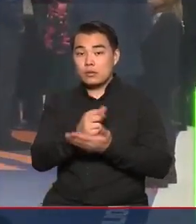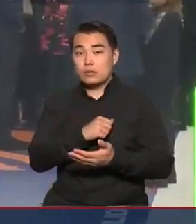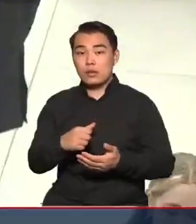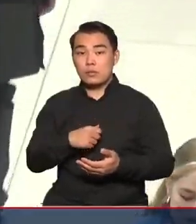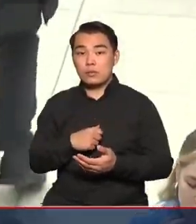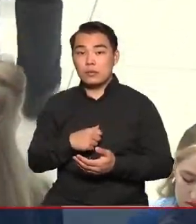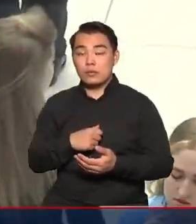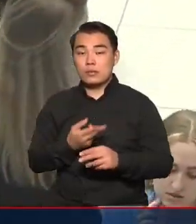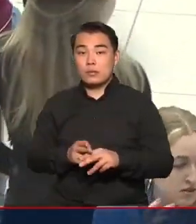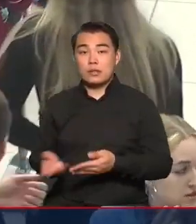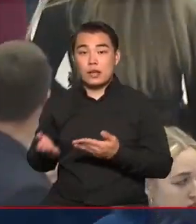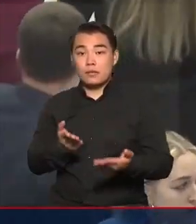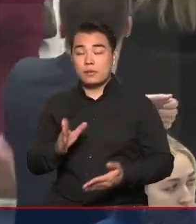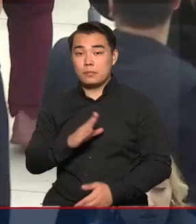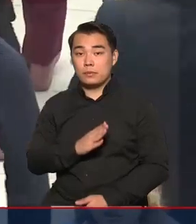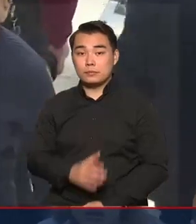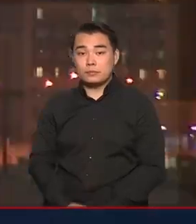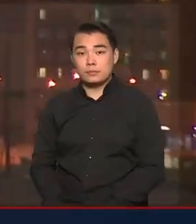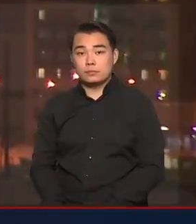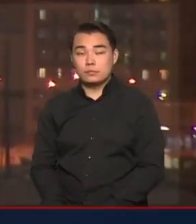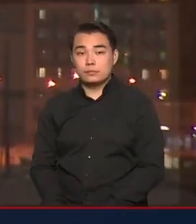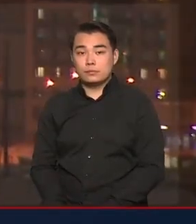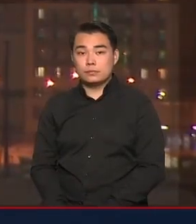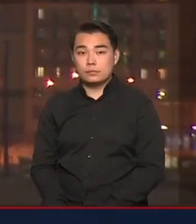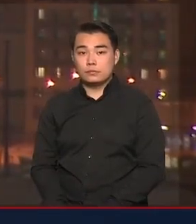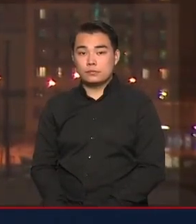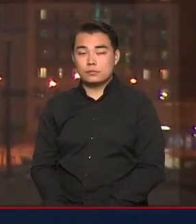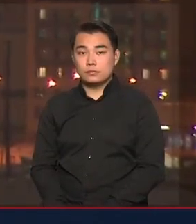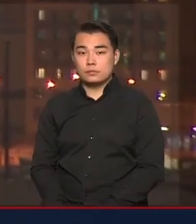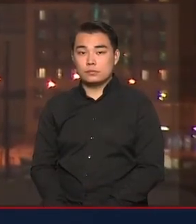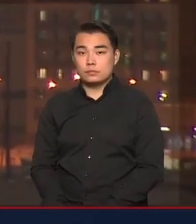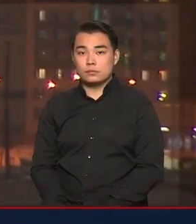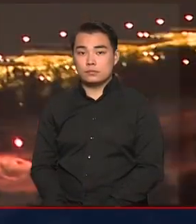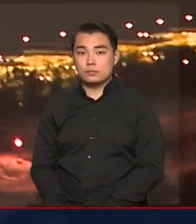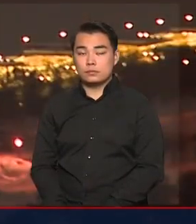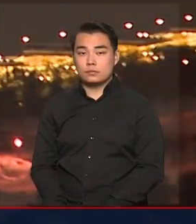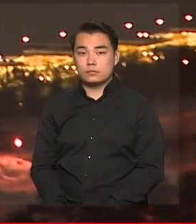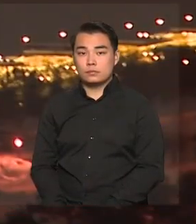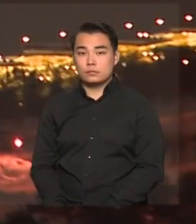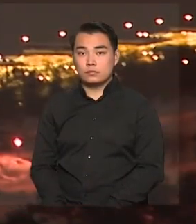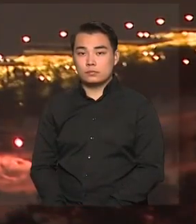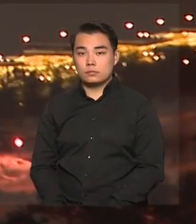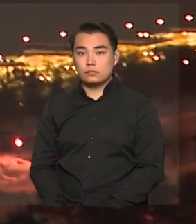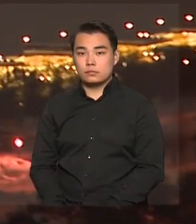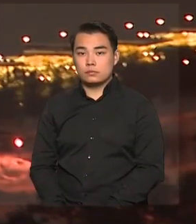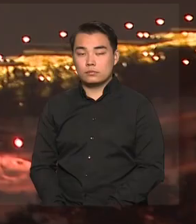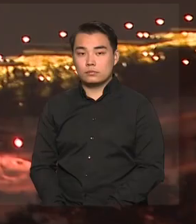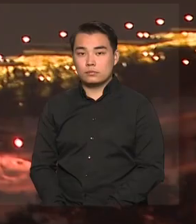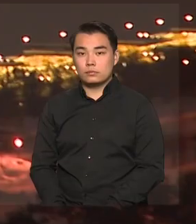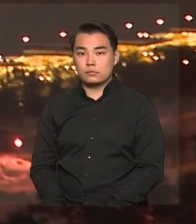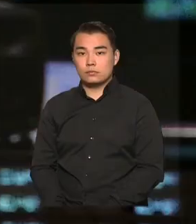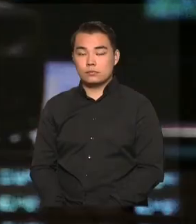жөнінде ұсыныс жасады. Нұршапағат Несіпбаев, Райымбек Биғожаев, Дәурен Рахымов, Жібек жолы, Татарстан астанасы,